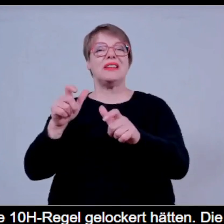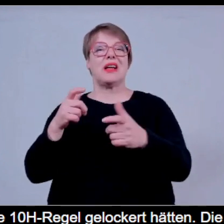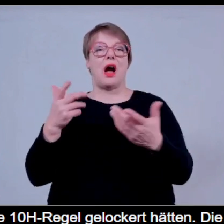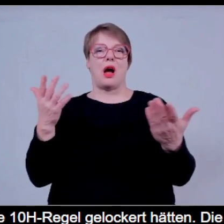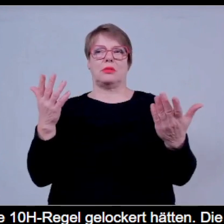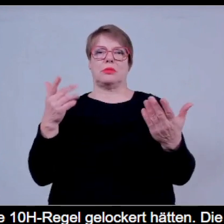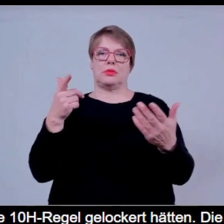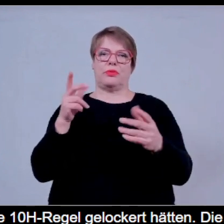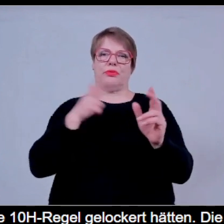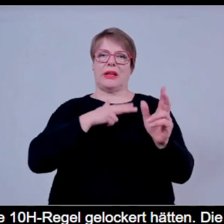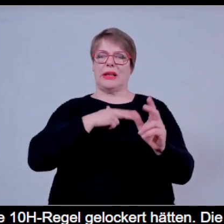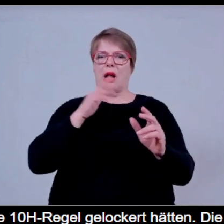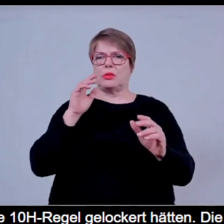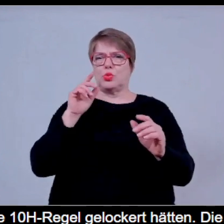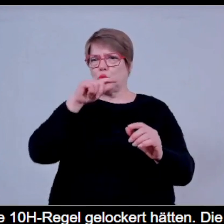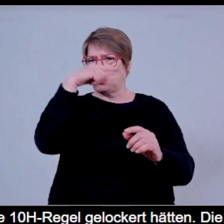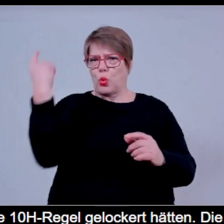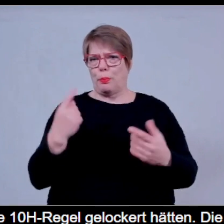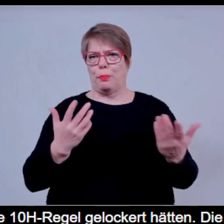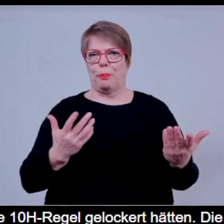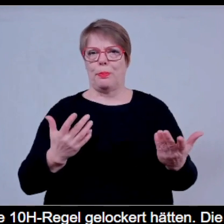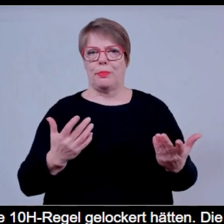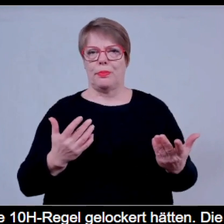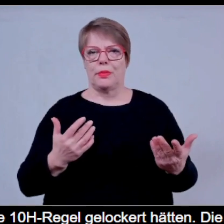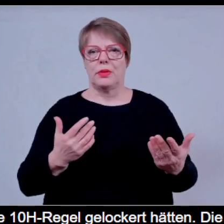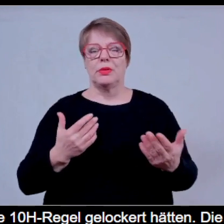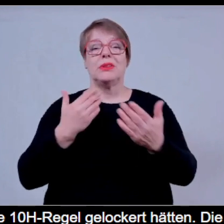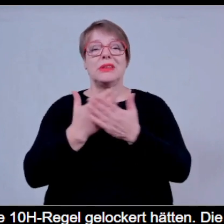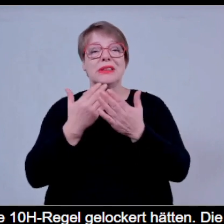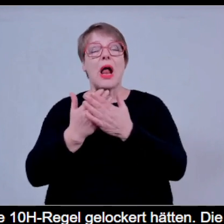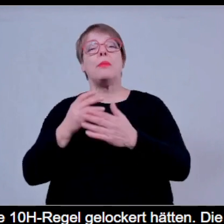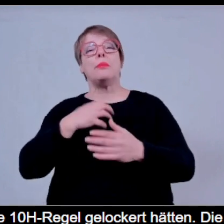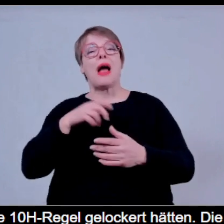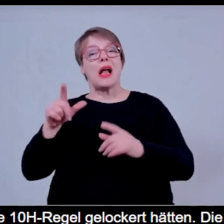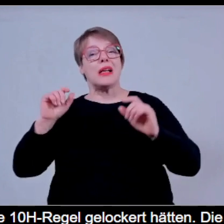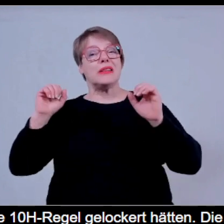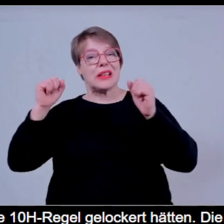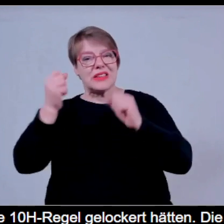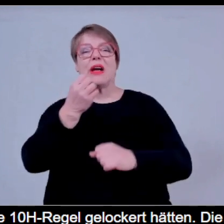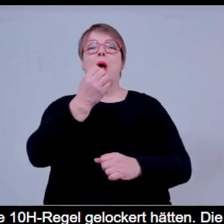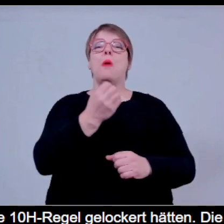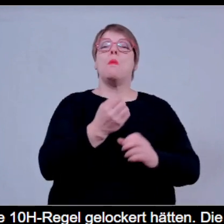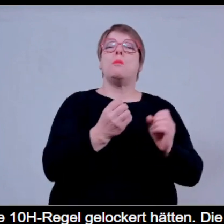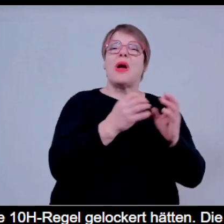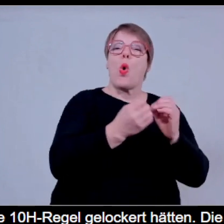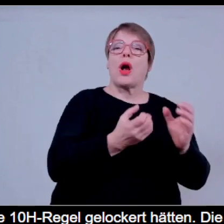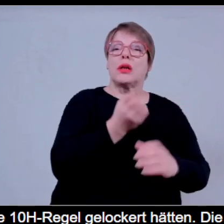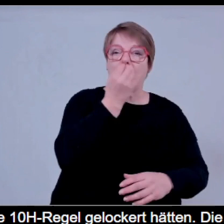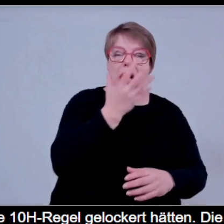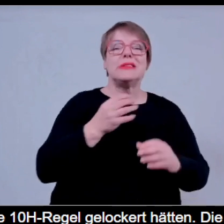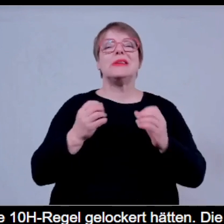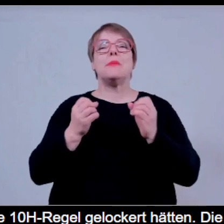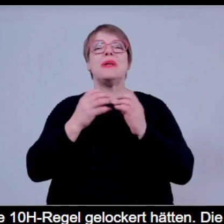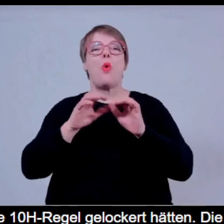die 1 Megawatt hinauskommt und viele Anpassungen mehr. Auch Schluss dann wirklich Juni 23 und nicht